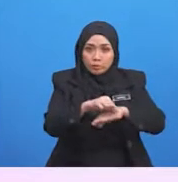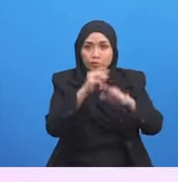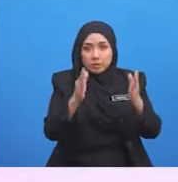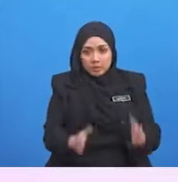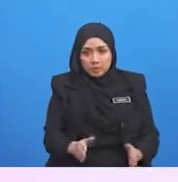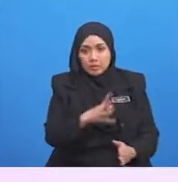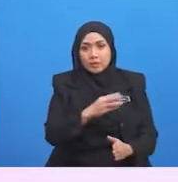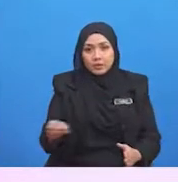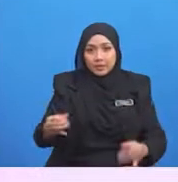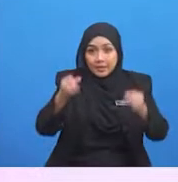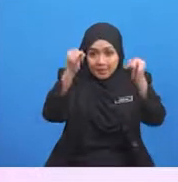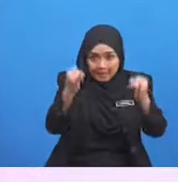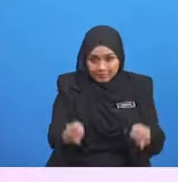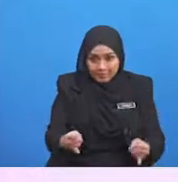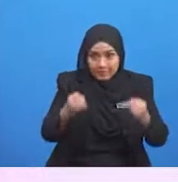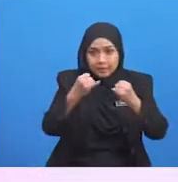pengguna.